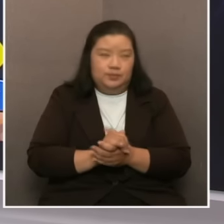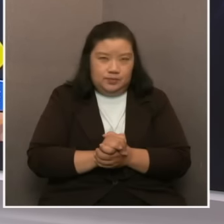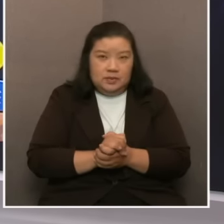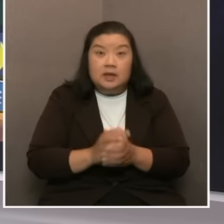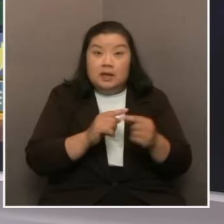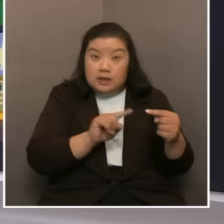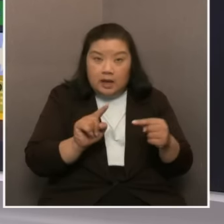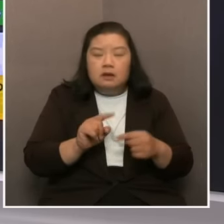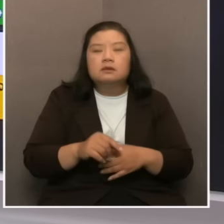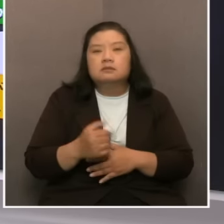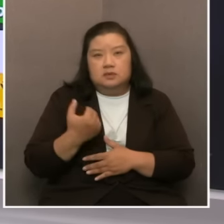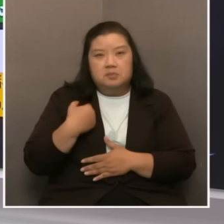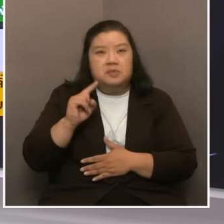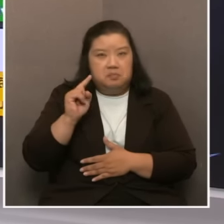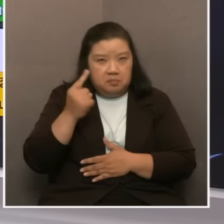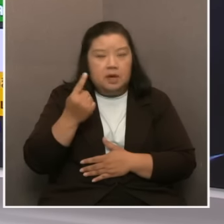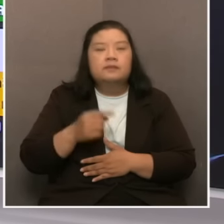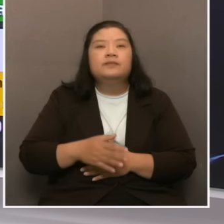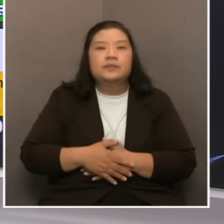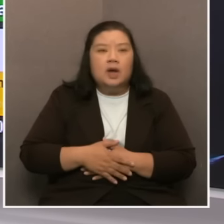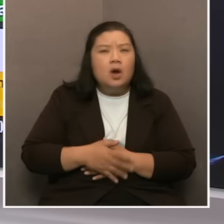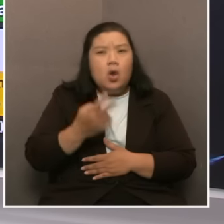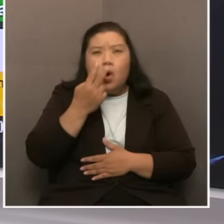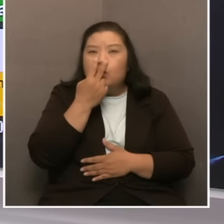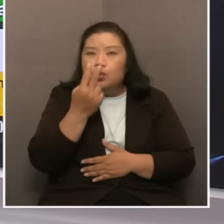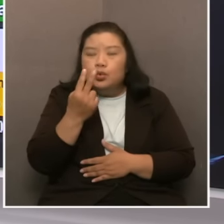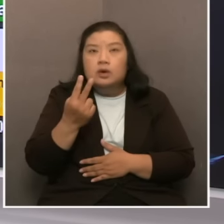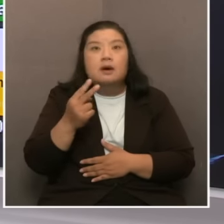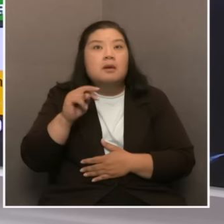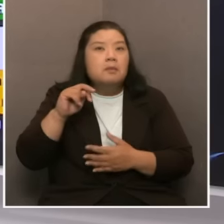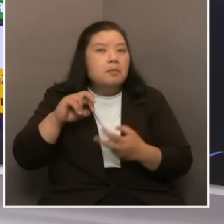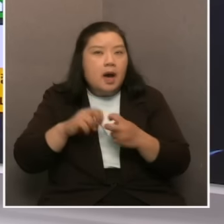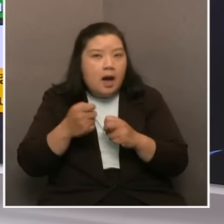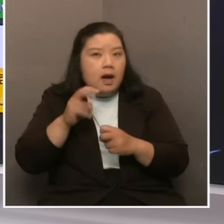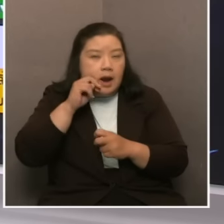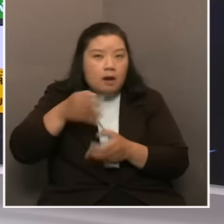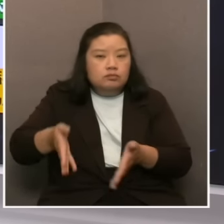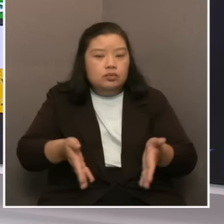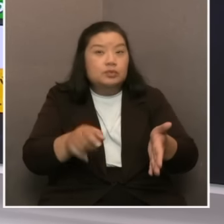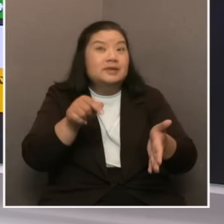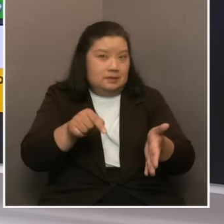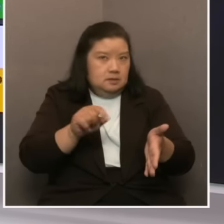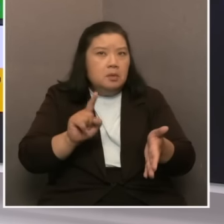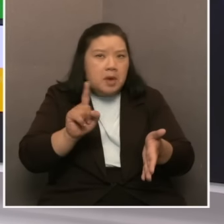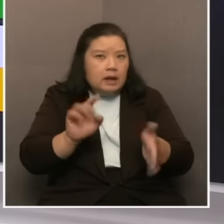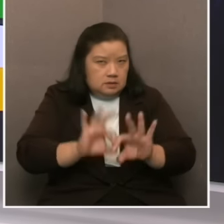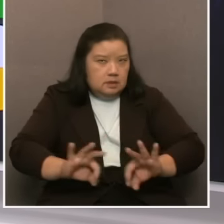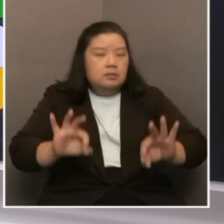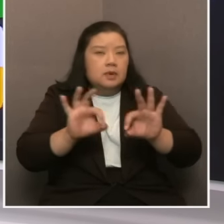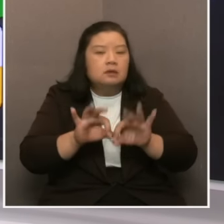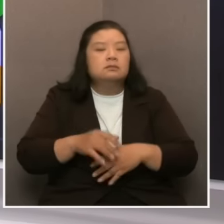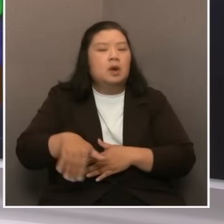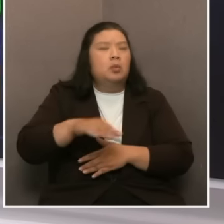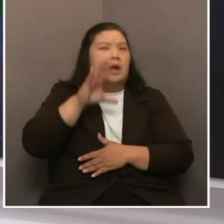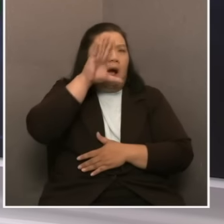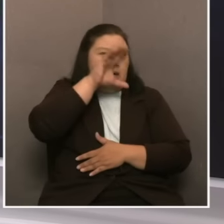พาผู้ชม genocide ไปดูกันต่อเลยสำหรับร่มนำต่ ๆ ที่มความสำคัญเพรา ganharเข้า้ว